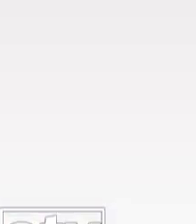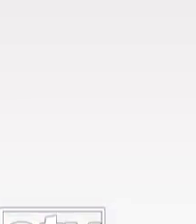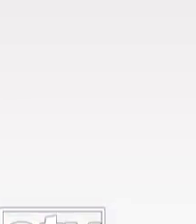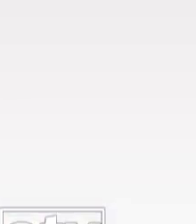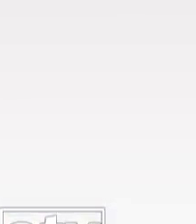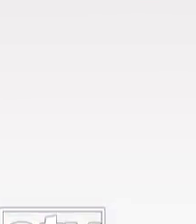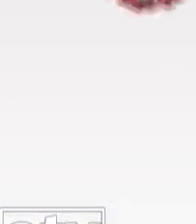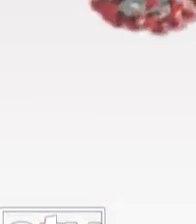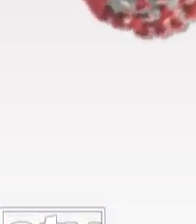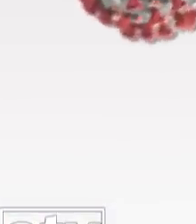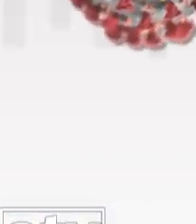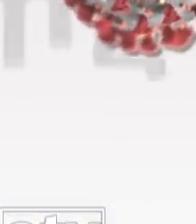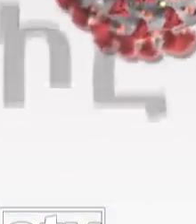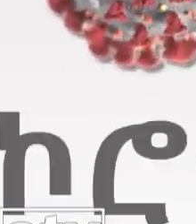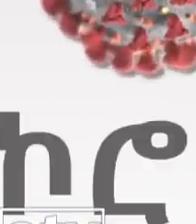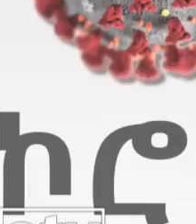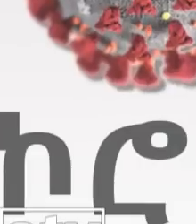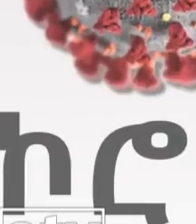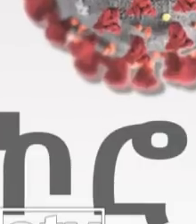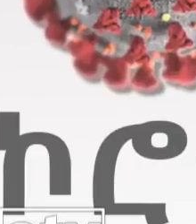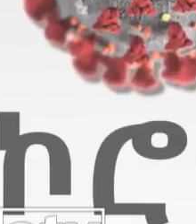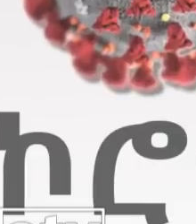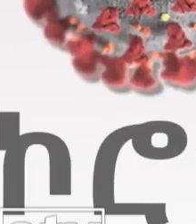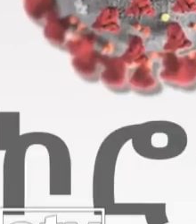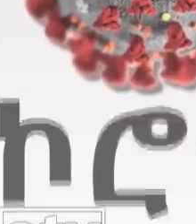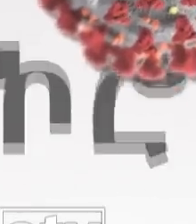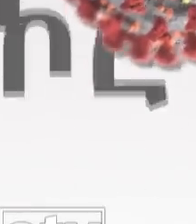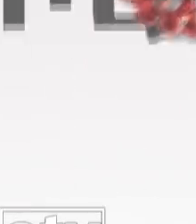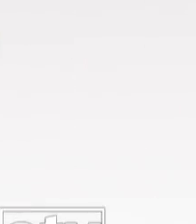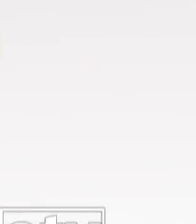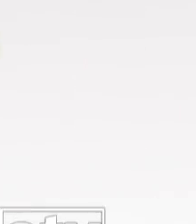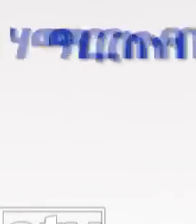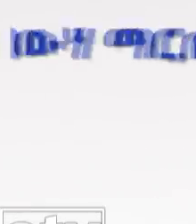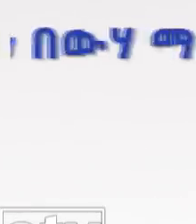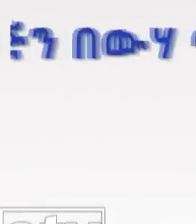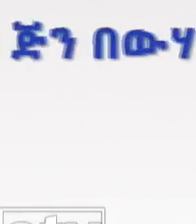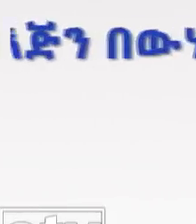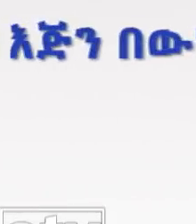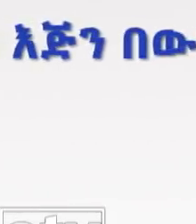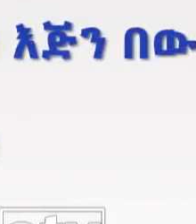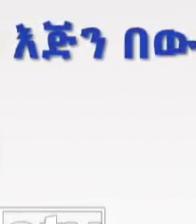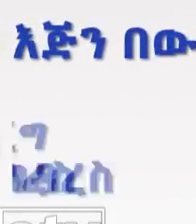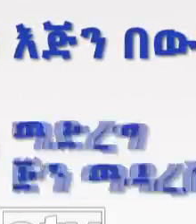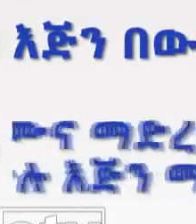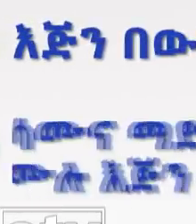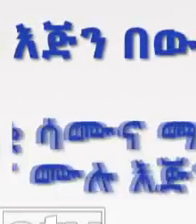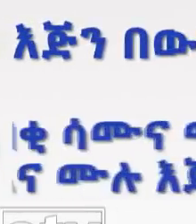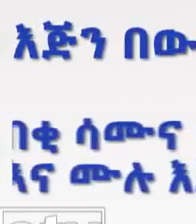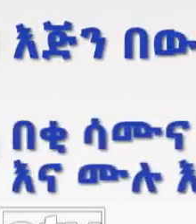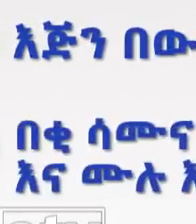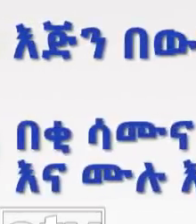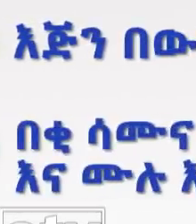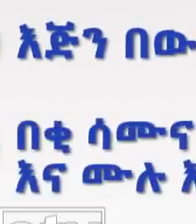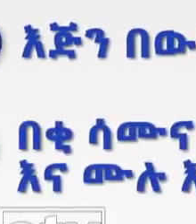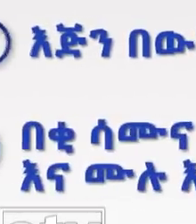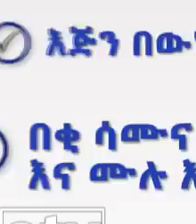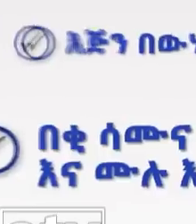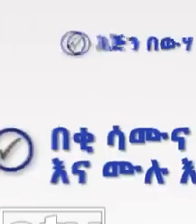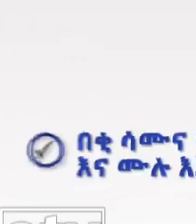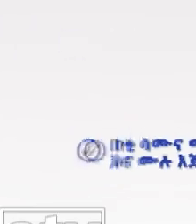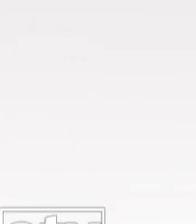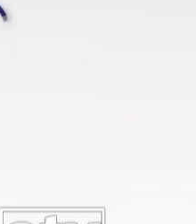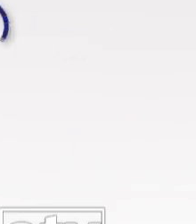ጠቅላይ ሚኒስትር አብይ አህመድ ከኮሮና ይህንን ዘመቻ የተቀላቀል መሆናችንን